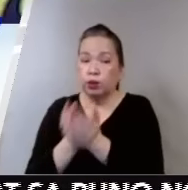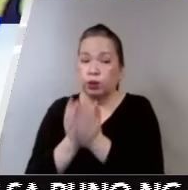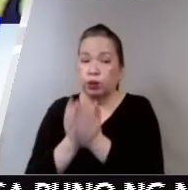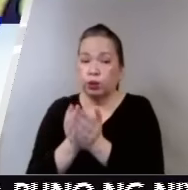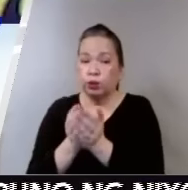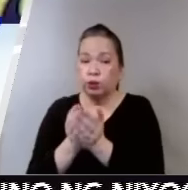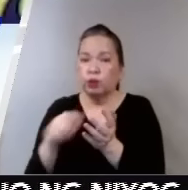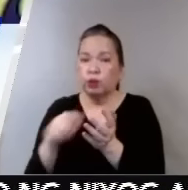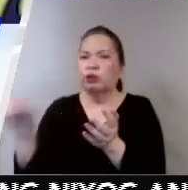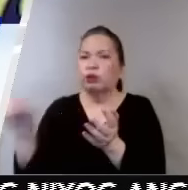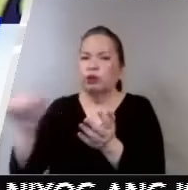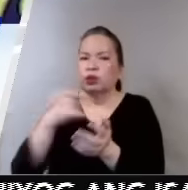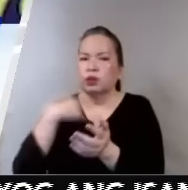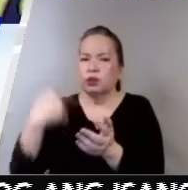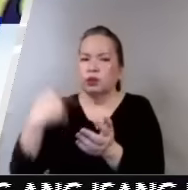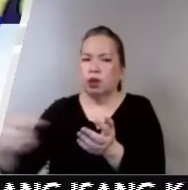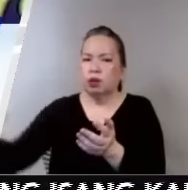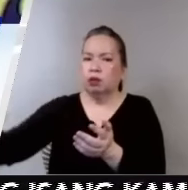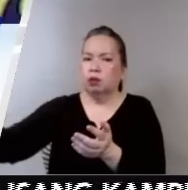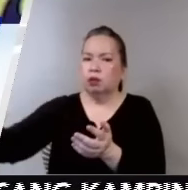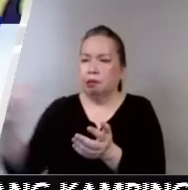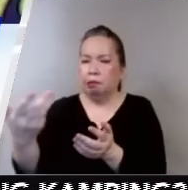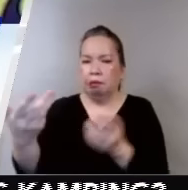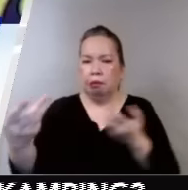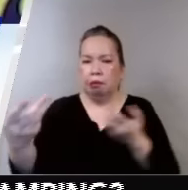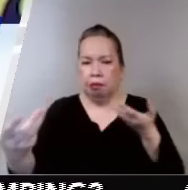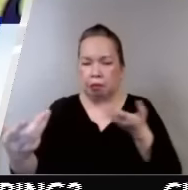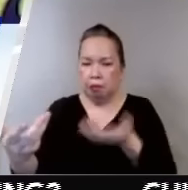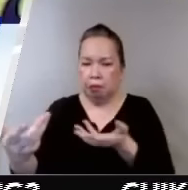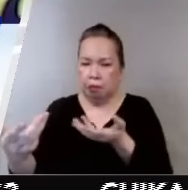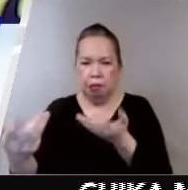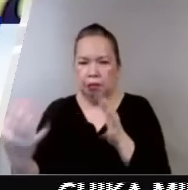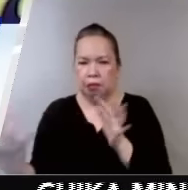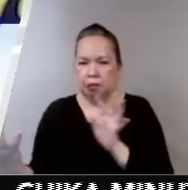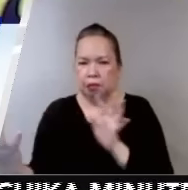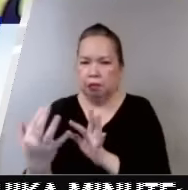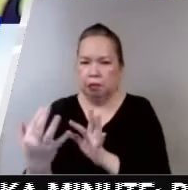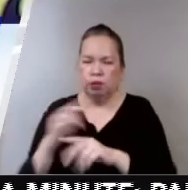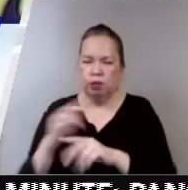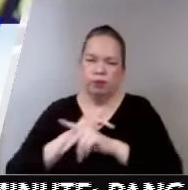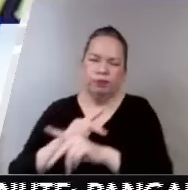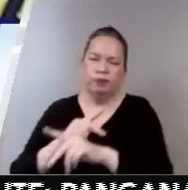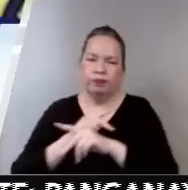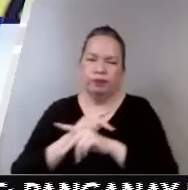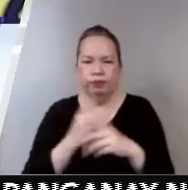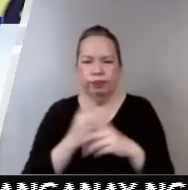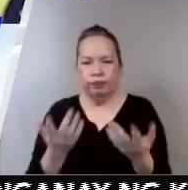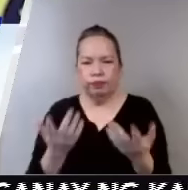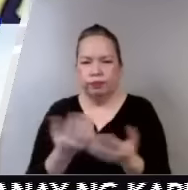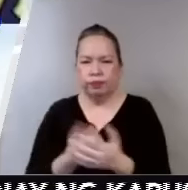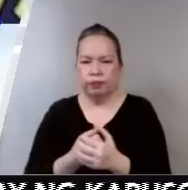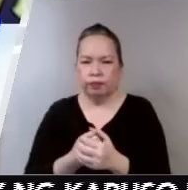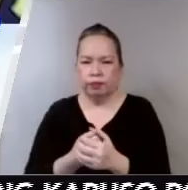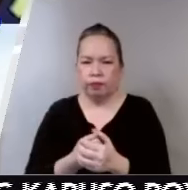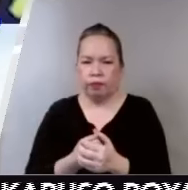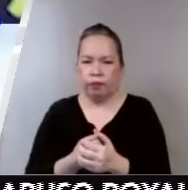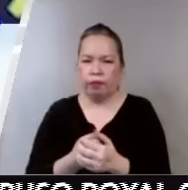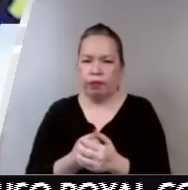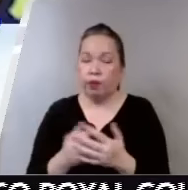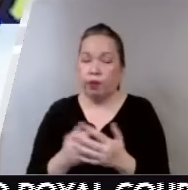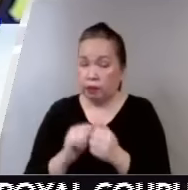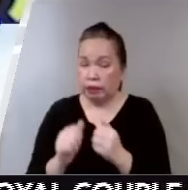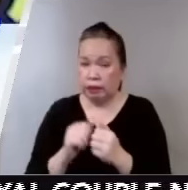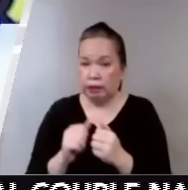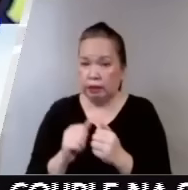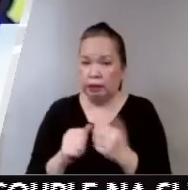China ng 5 rigidal inflatable boats para harangan ang Philippine Coast Guard. In violent response to